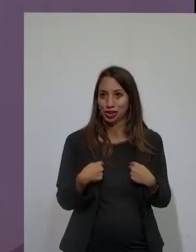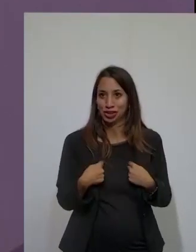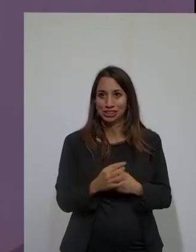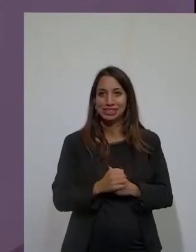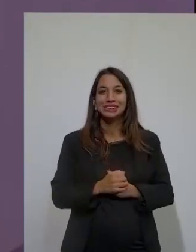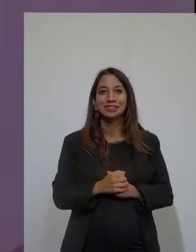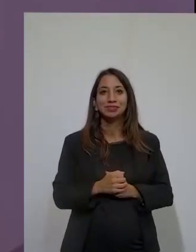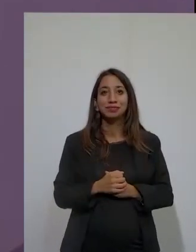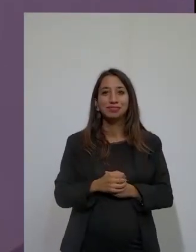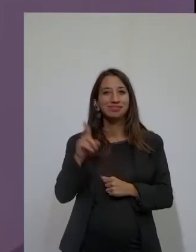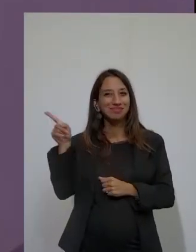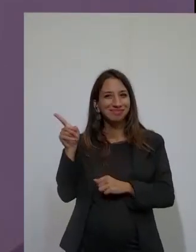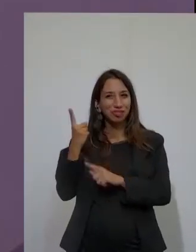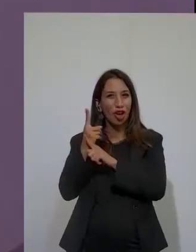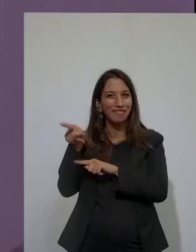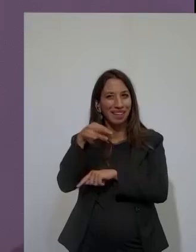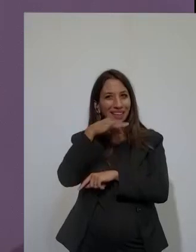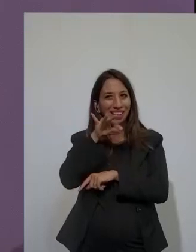intervento doveva vertere